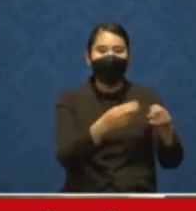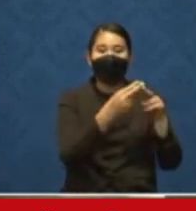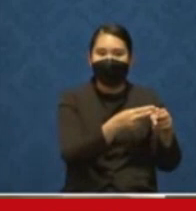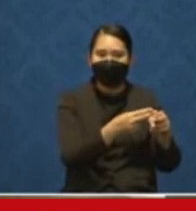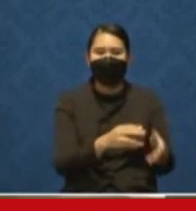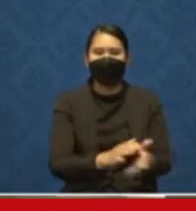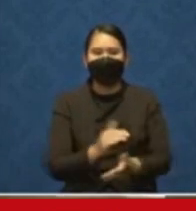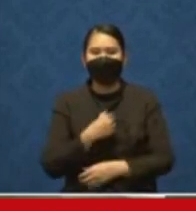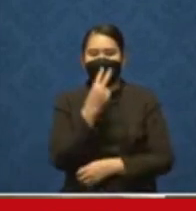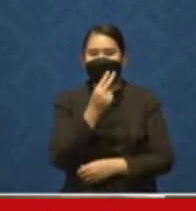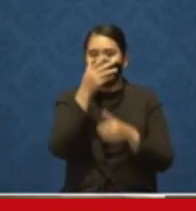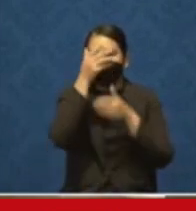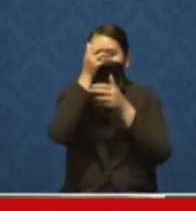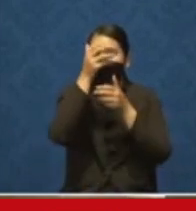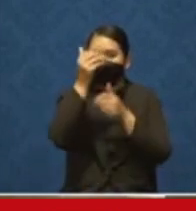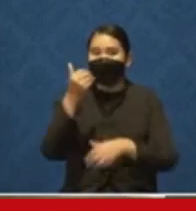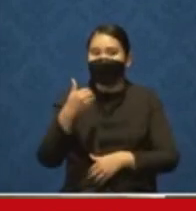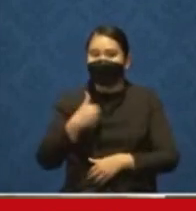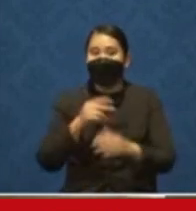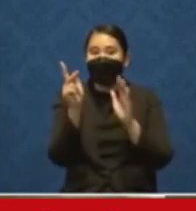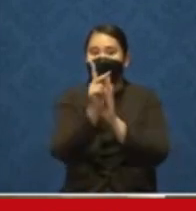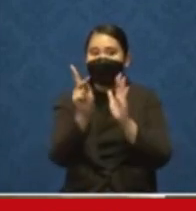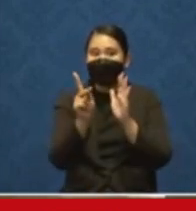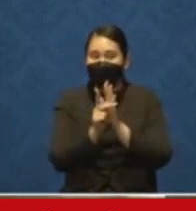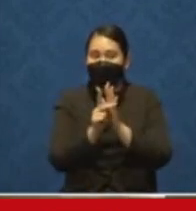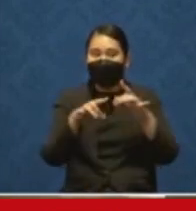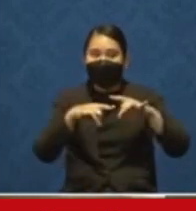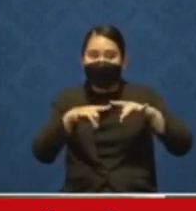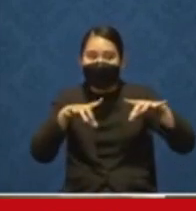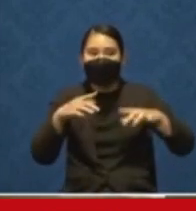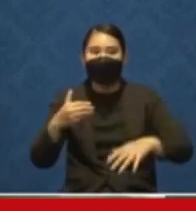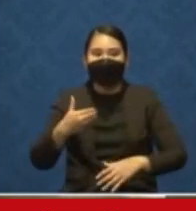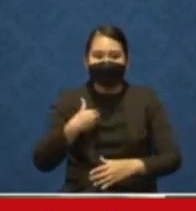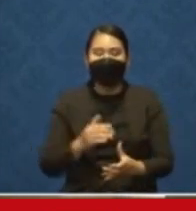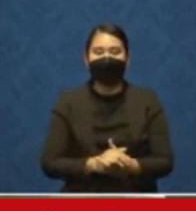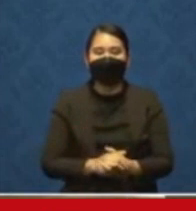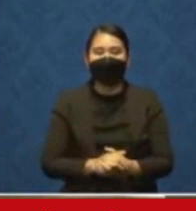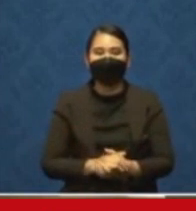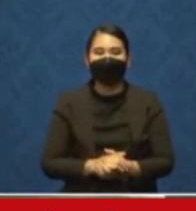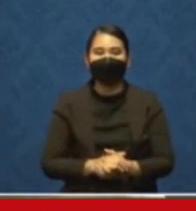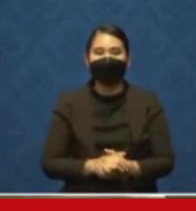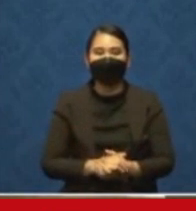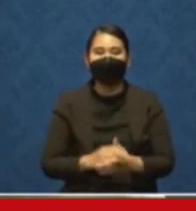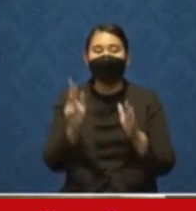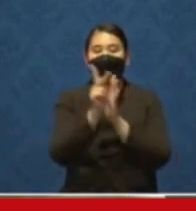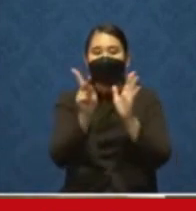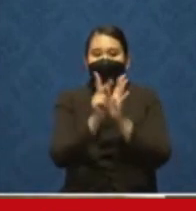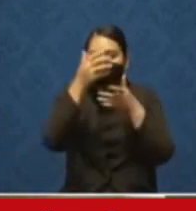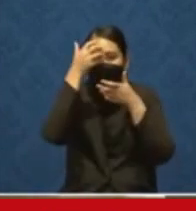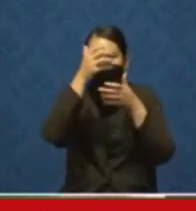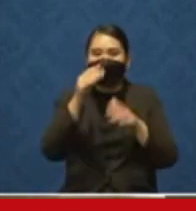ปิดและนอกจากเรื่องทุจริตเรือพวกพ้องและธรรมดานที่กำลังครับและยังมีเรื่องที่น่าสนใจนะ